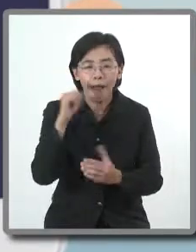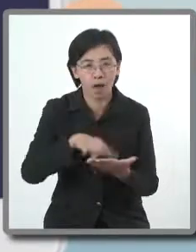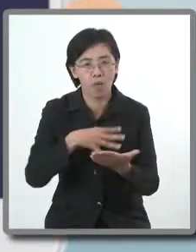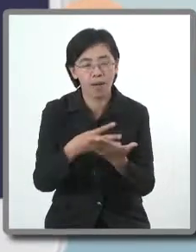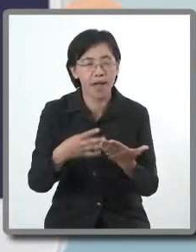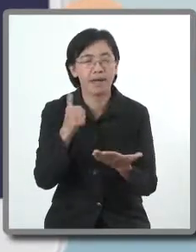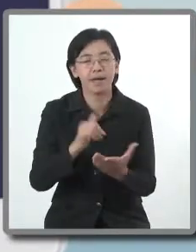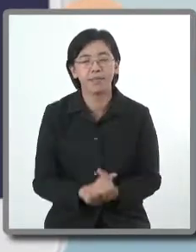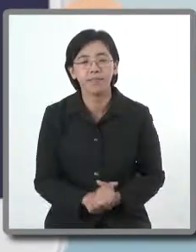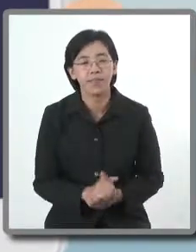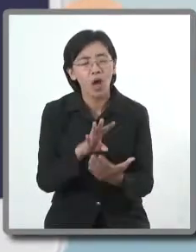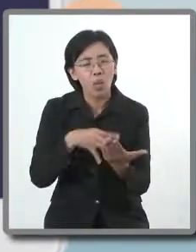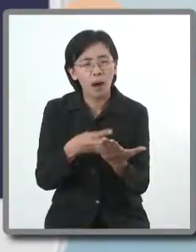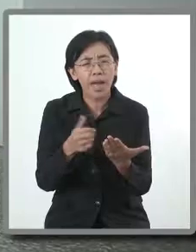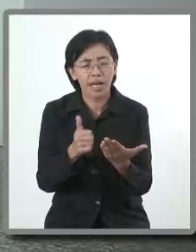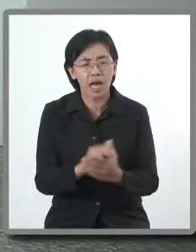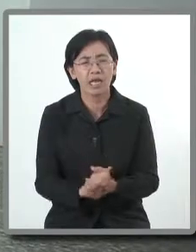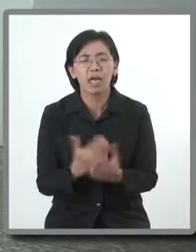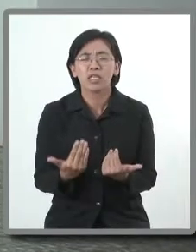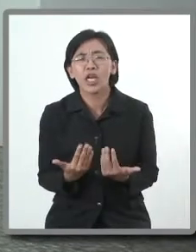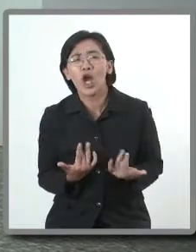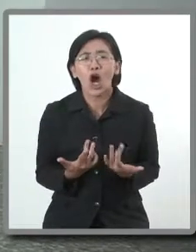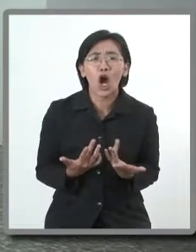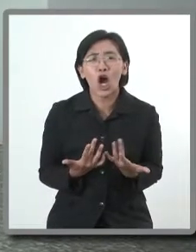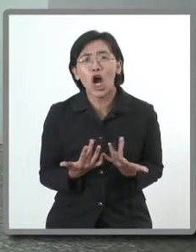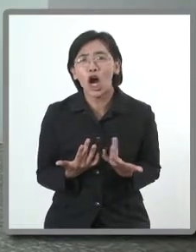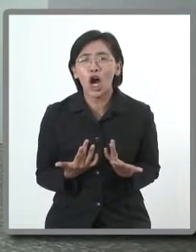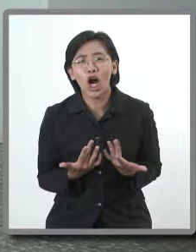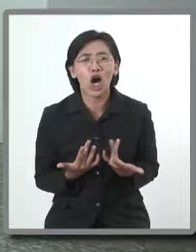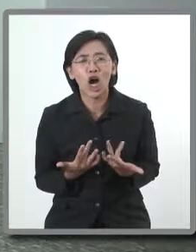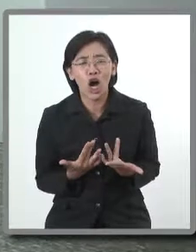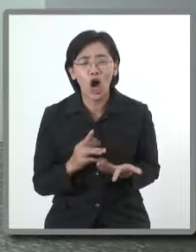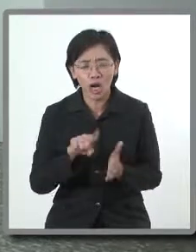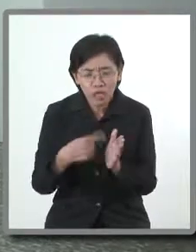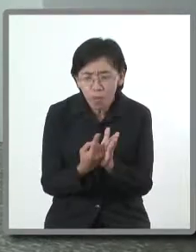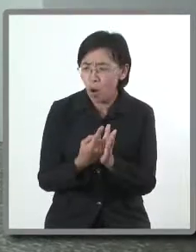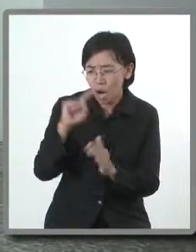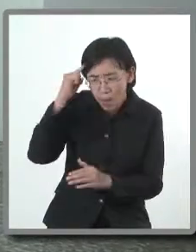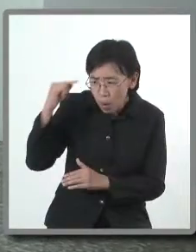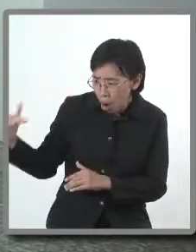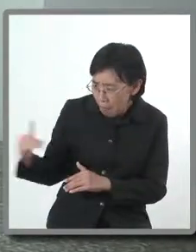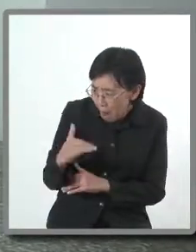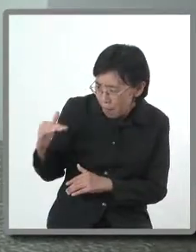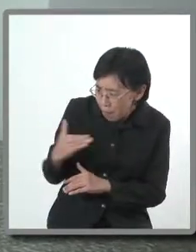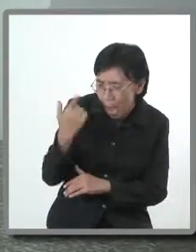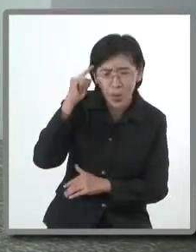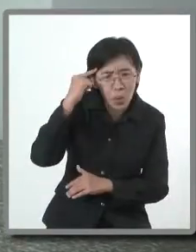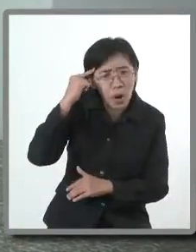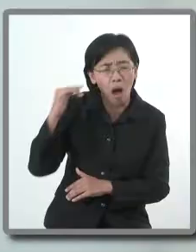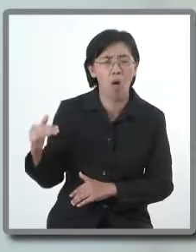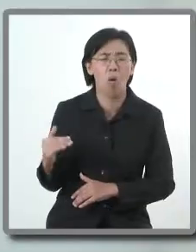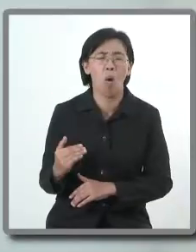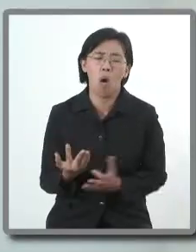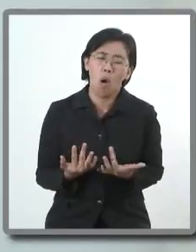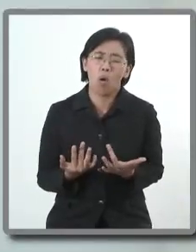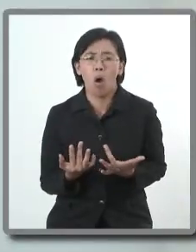างได้นะครับไม่เหมือนปัจจุบันรออยู่ที ่รอเป็นชั่วโมง แต่ยังไม่รู้ว่ารถจะมาเมื่อไหร่แล้วก็สายไหนจะเข้ามาบ้าง ใ